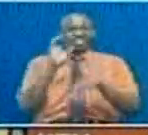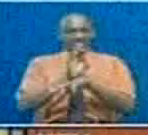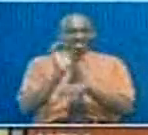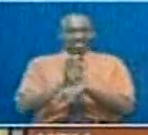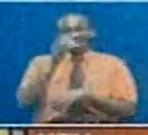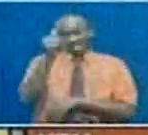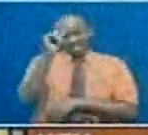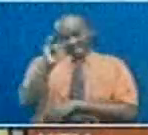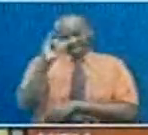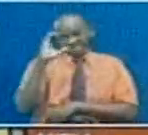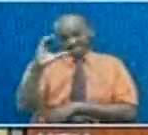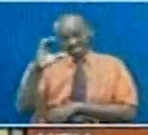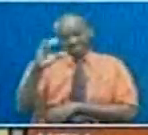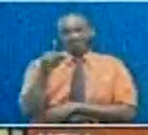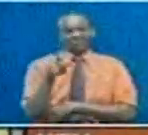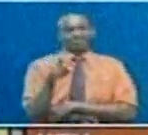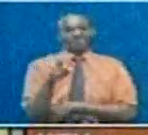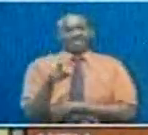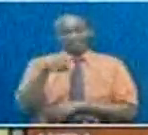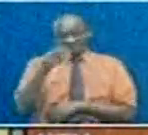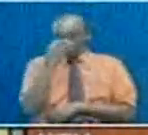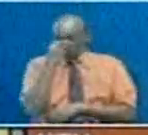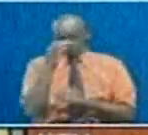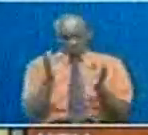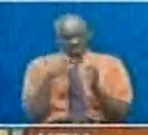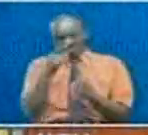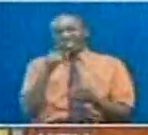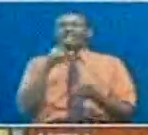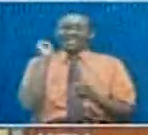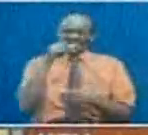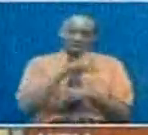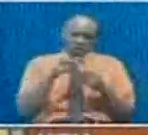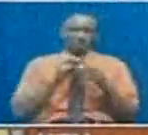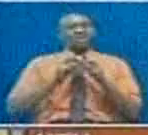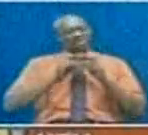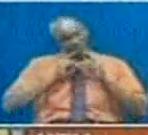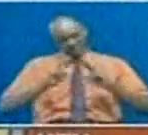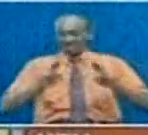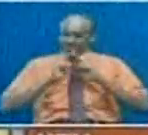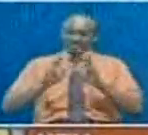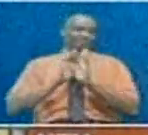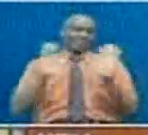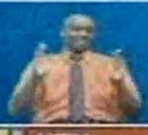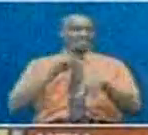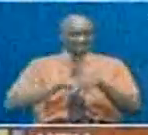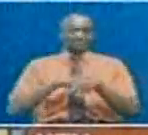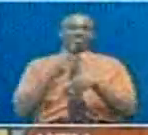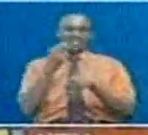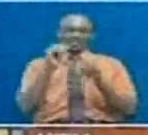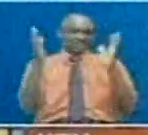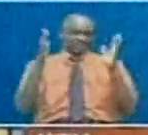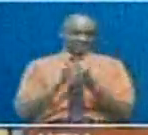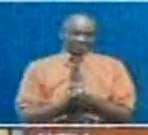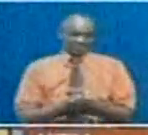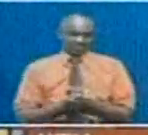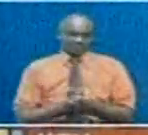la AIC Wasingishu. Ruto aliwataka wa Kenya kueneza amani kwenye msimu huu wa Krismasi. The Prince of Peace will